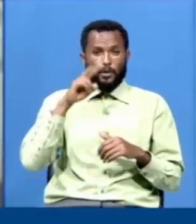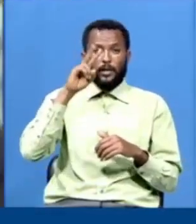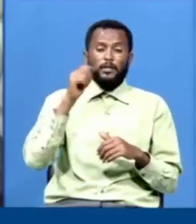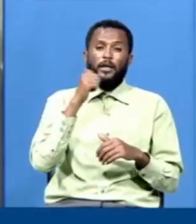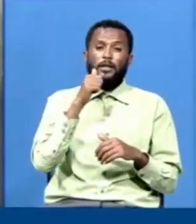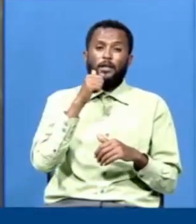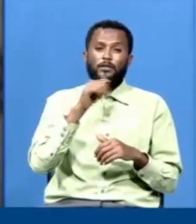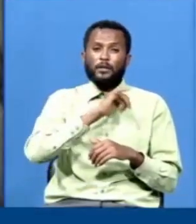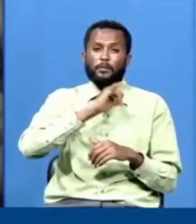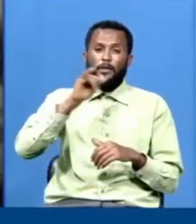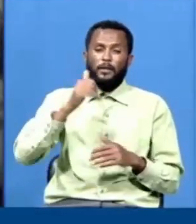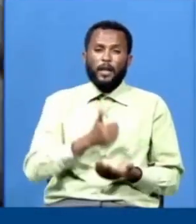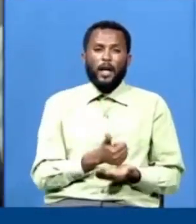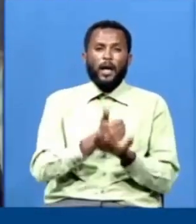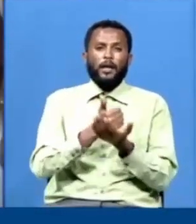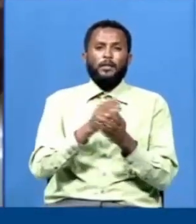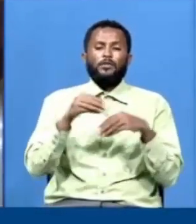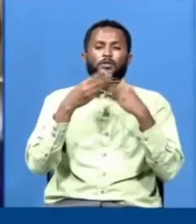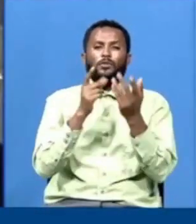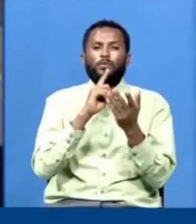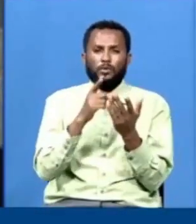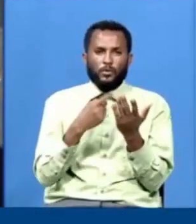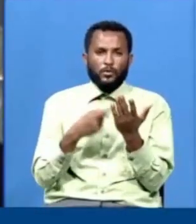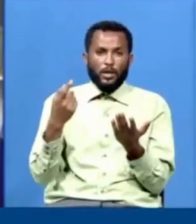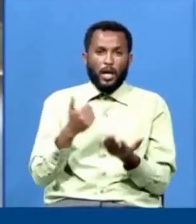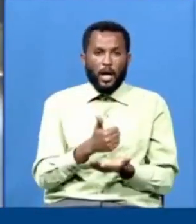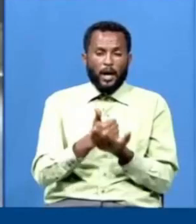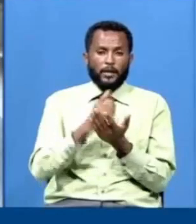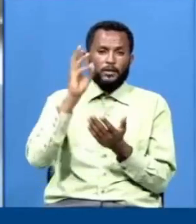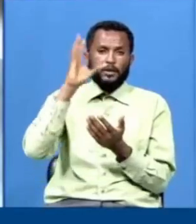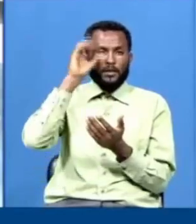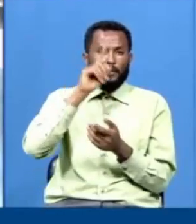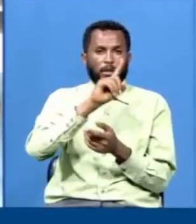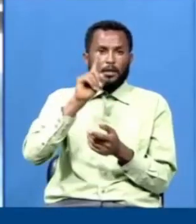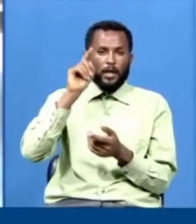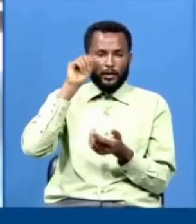ደቂ ኣንስትዮ ተመሳሳሊ ሓገዝ ሂቡ እዩ። እቲ ሓገዝ ንስሳ ሰባት